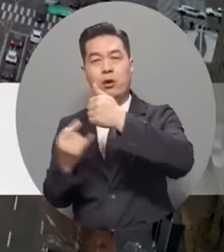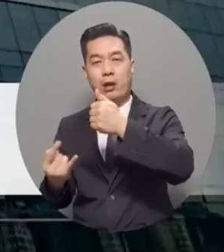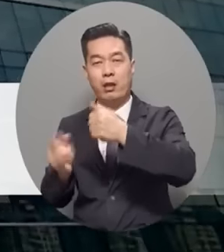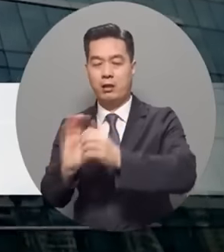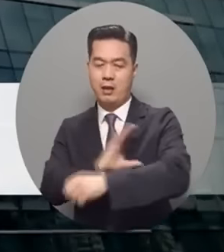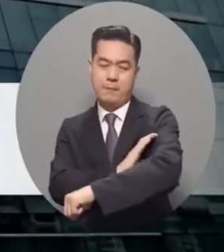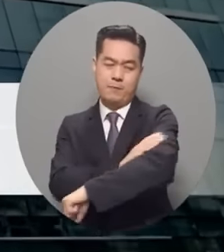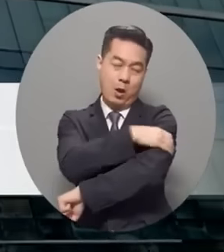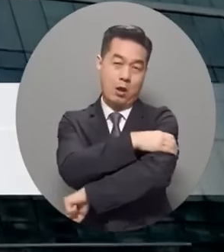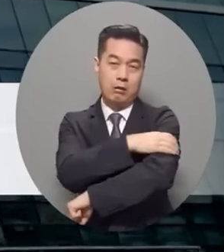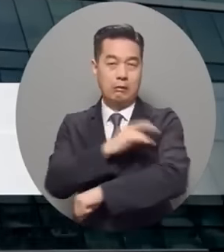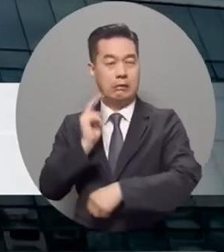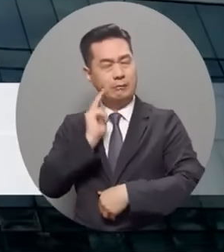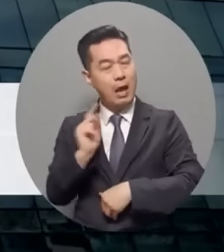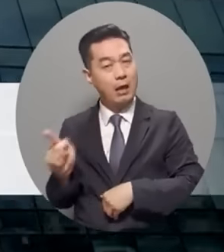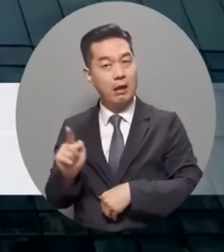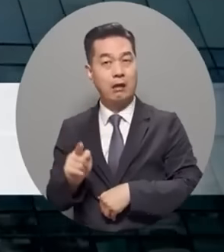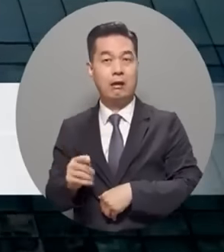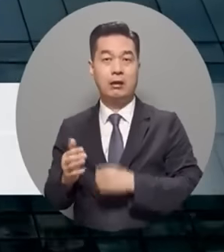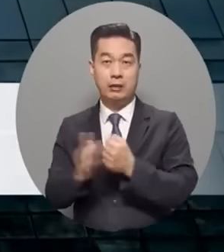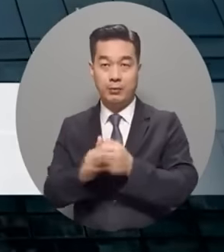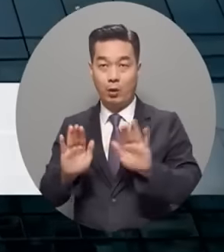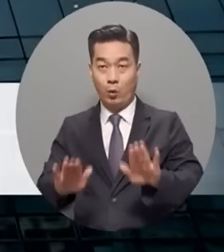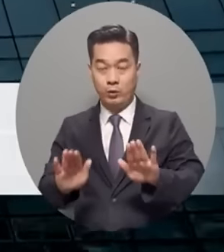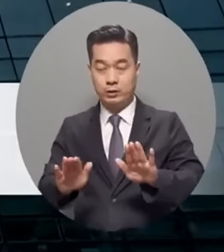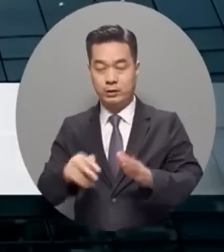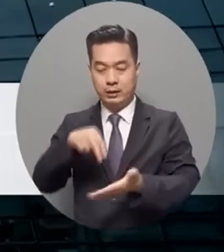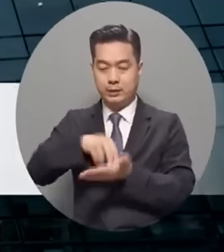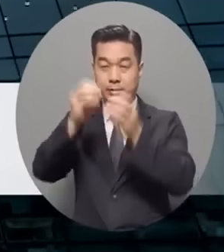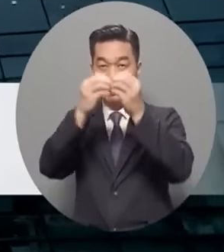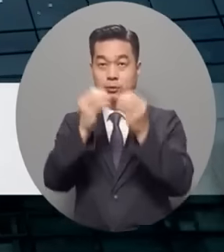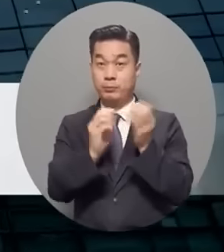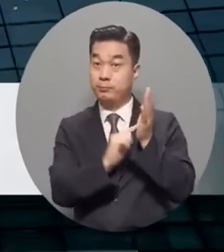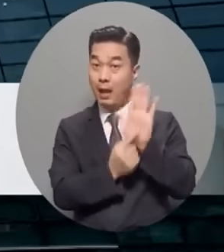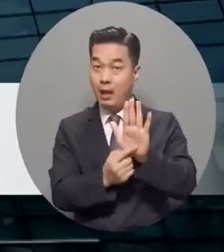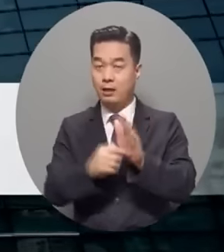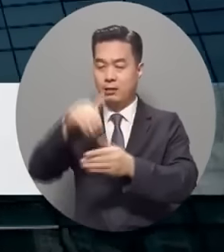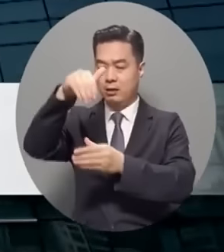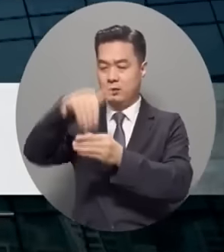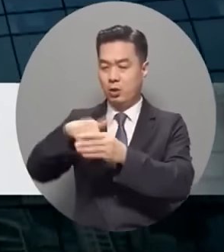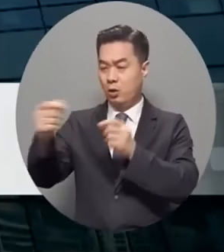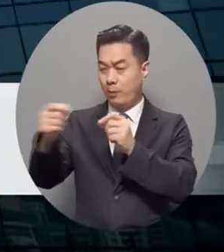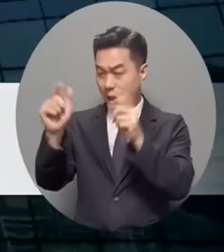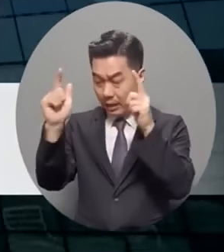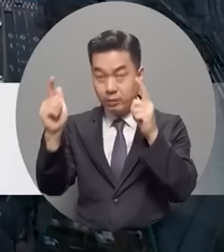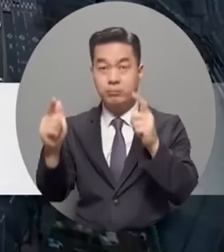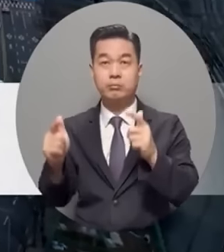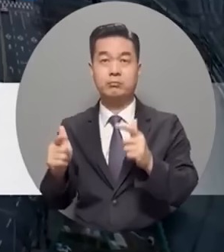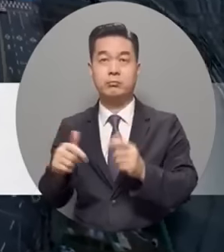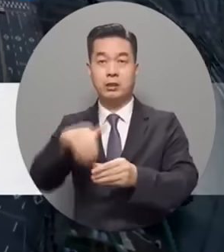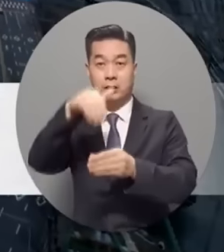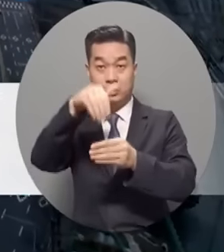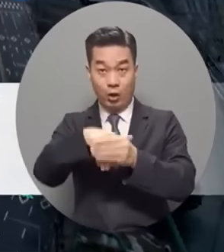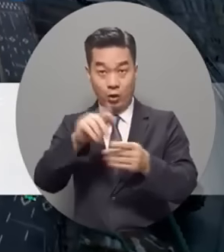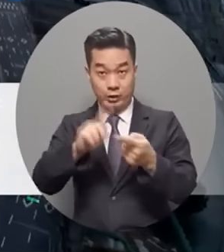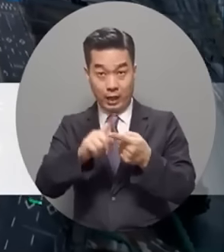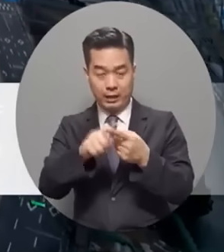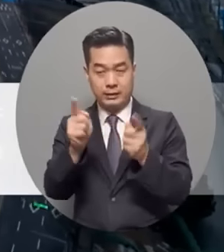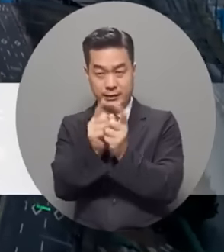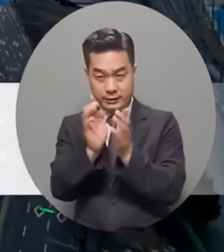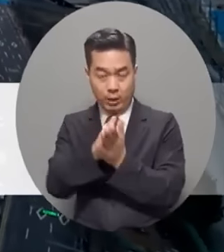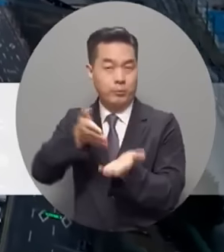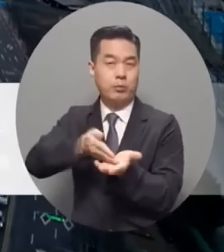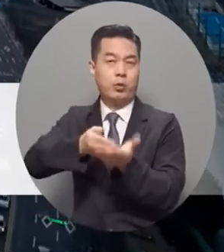남용이라고 비판했습니다. MBC는 오늘 낸 입장문에서 선거에 임박한 것도 아니었고 선거 자체를 다룬 보도도